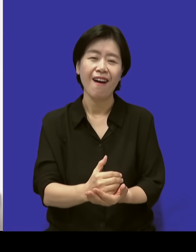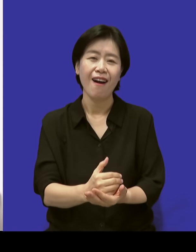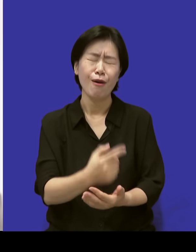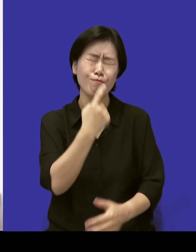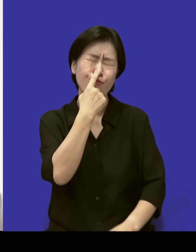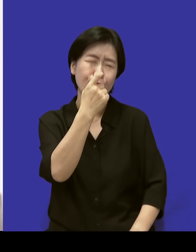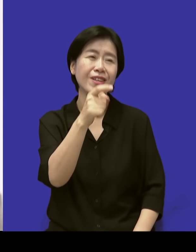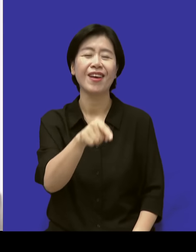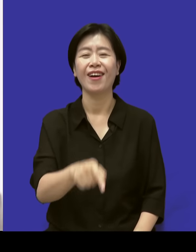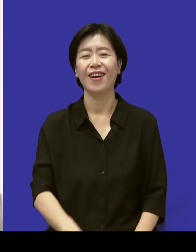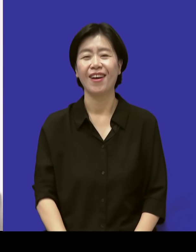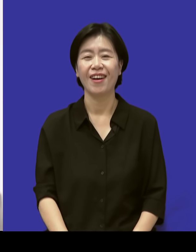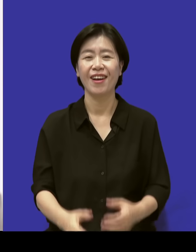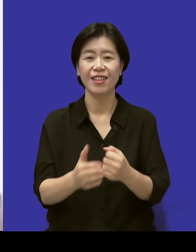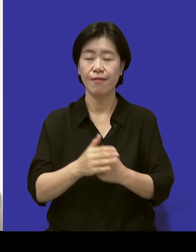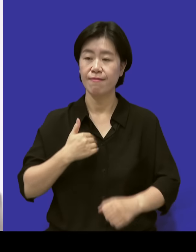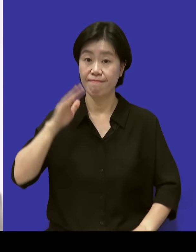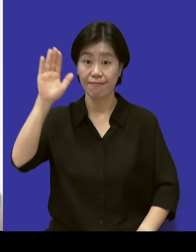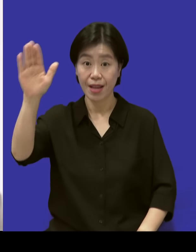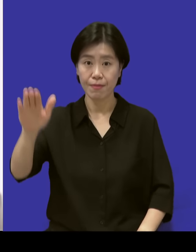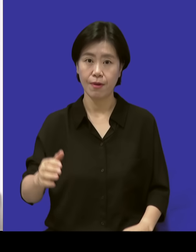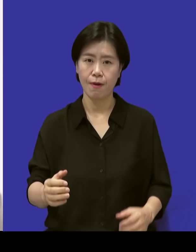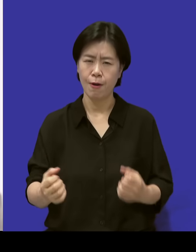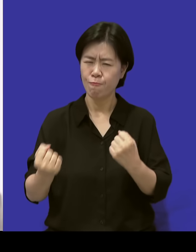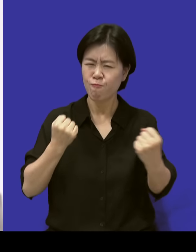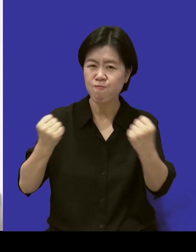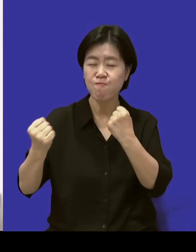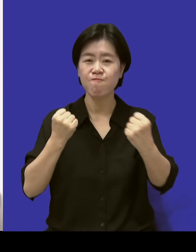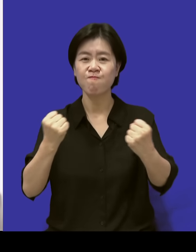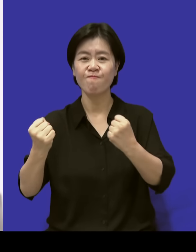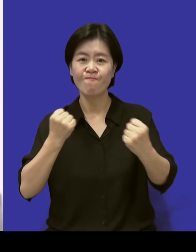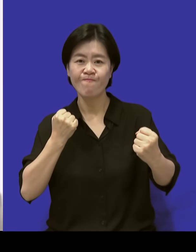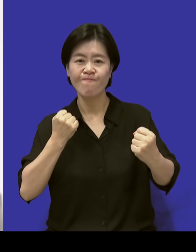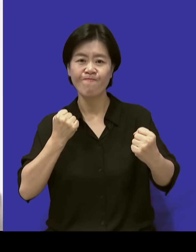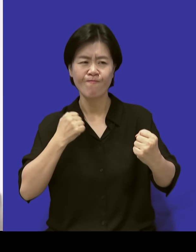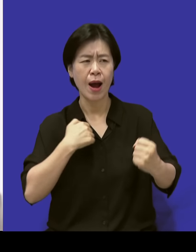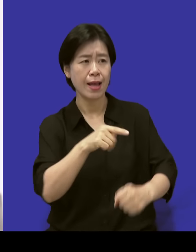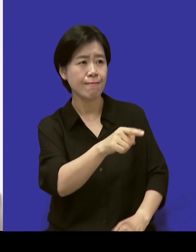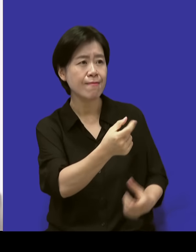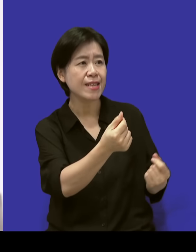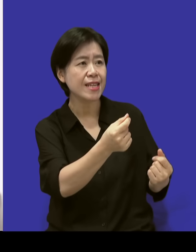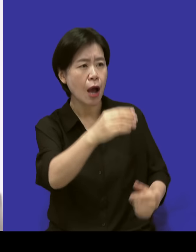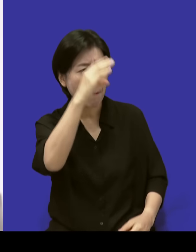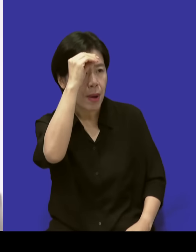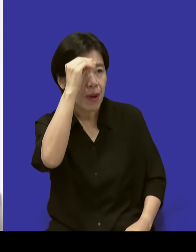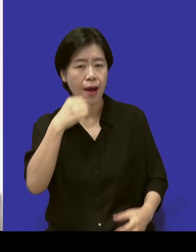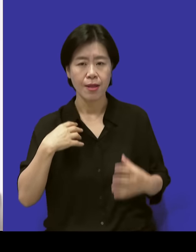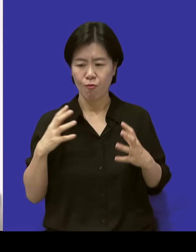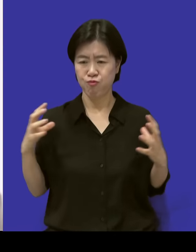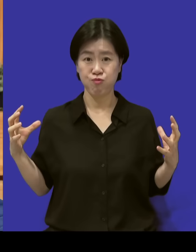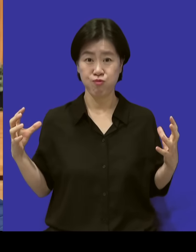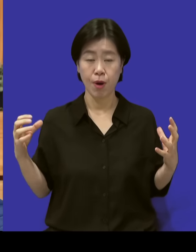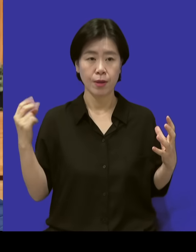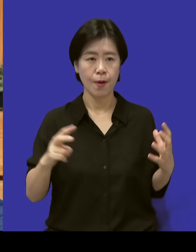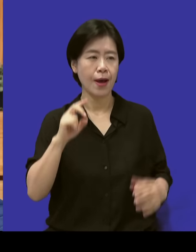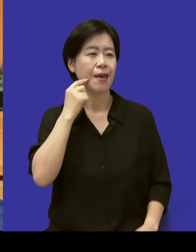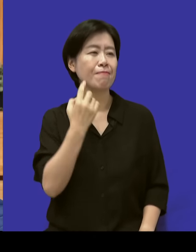나도 열심히 운동을 해서 진짜 좋은 피지컬도 얻고 예. 예쁜 아내도